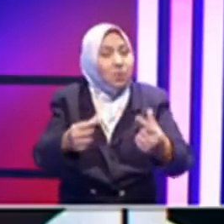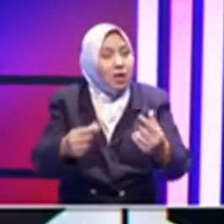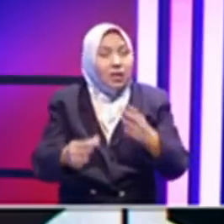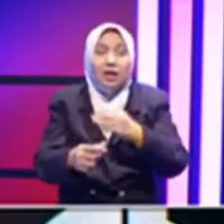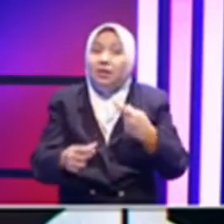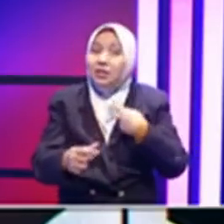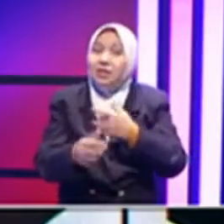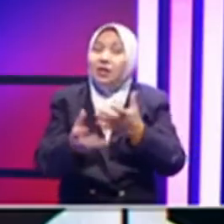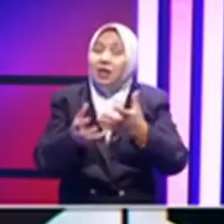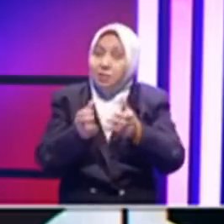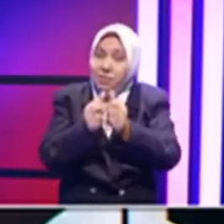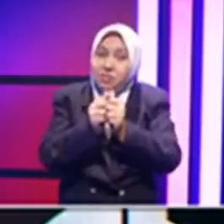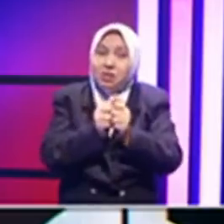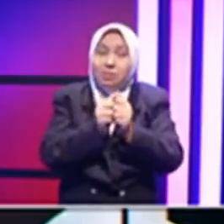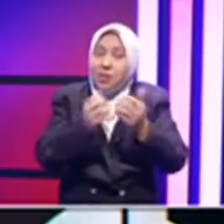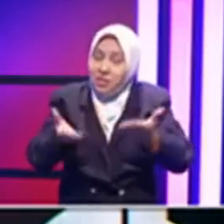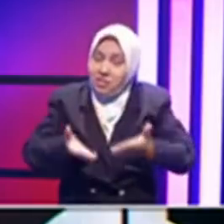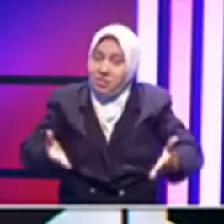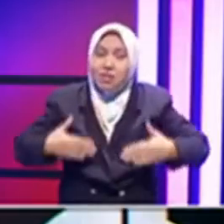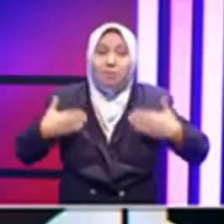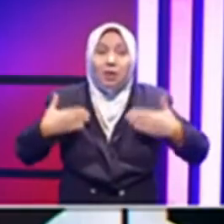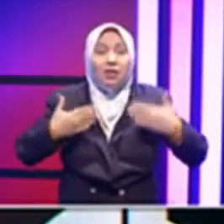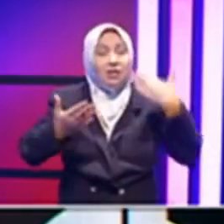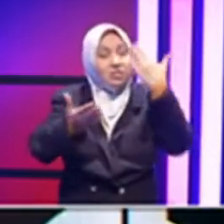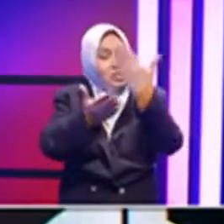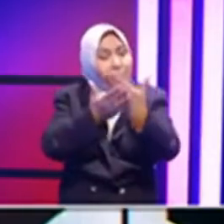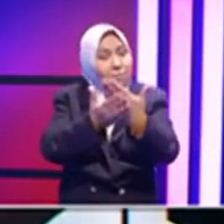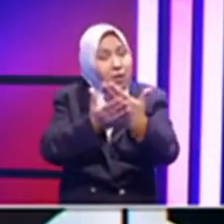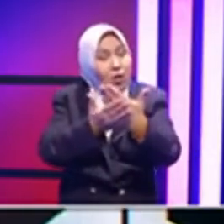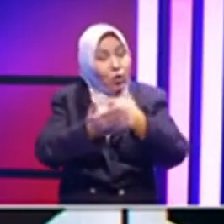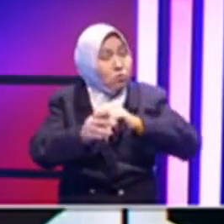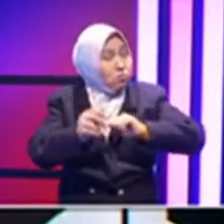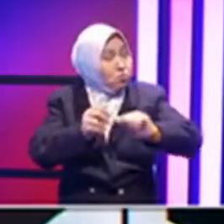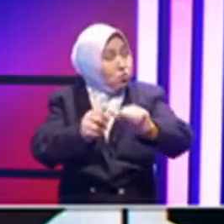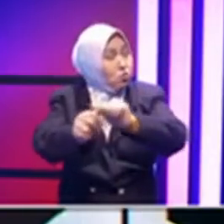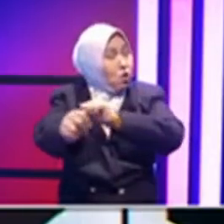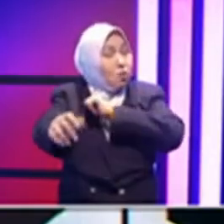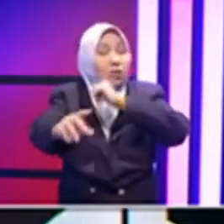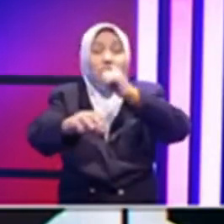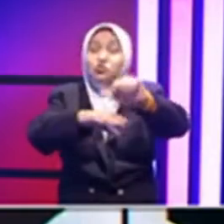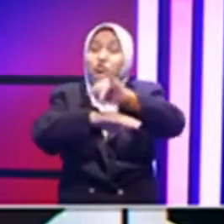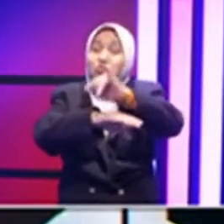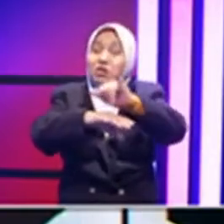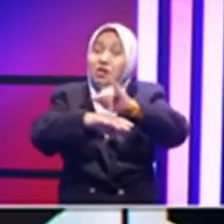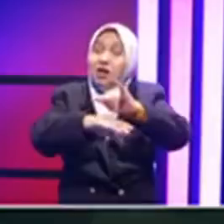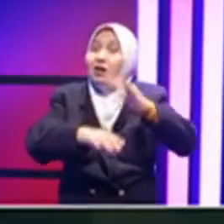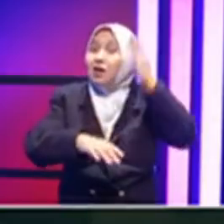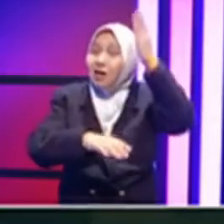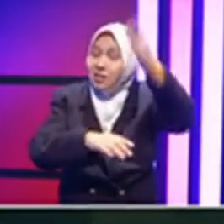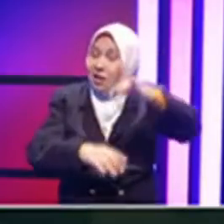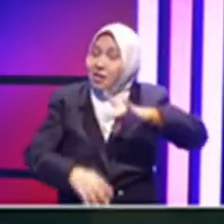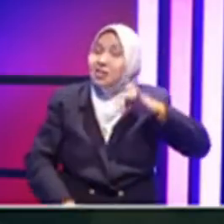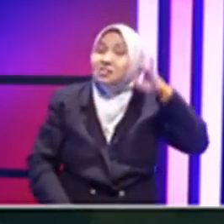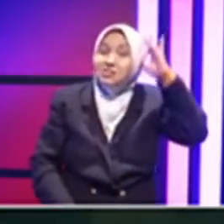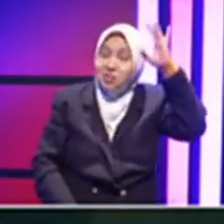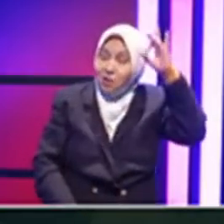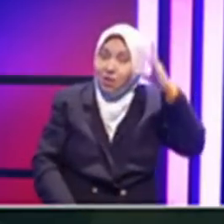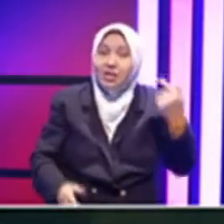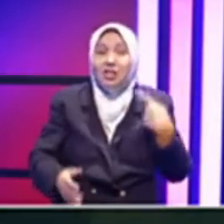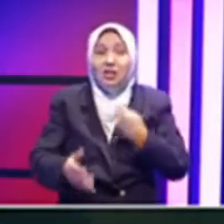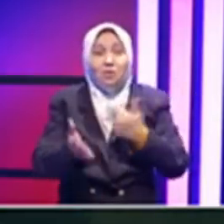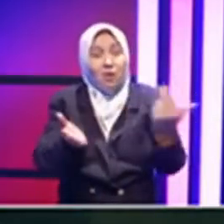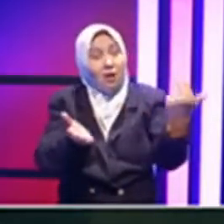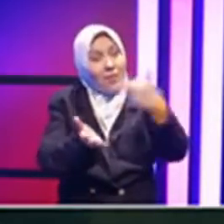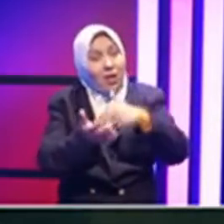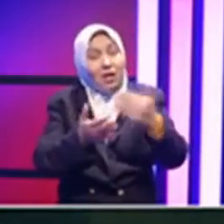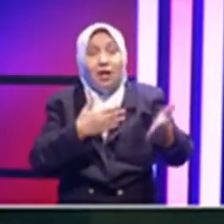ingin bersama insya-Allah di sini bahagia sampai nun ke syurga nanti insya-Allah. Jadi Ustaz, kita ulang balik bacaan